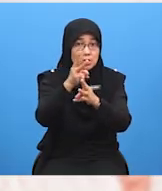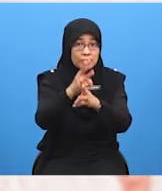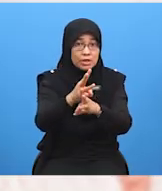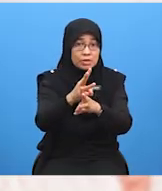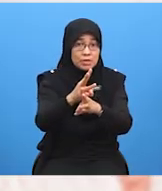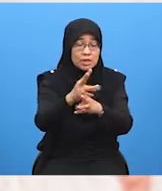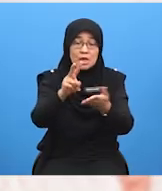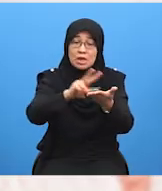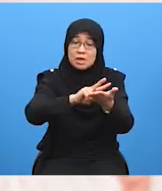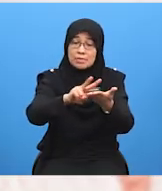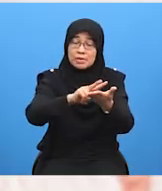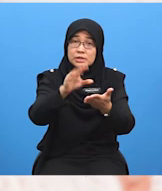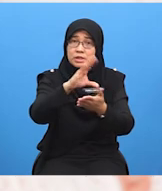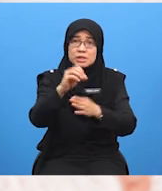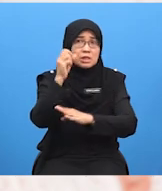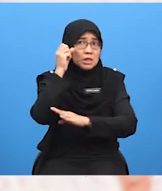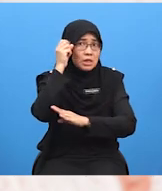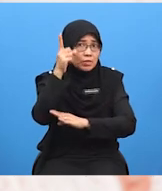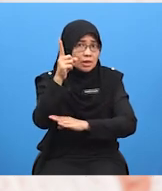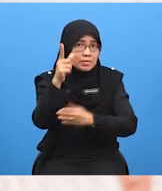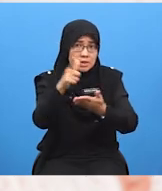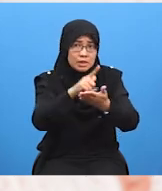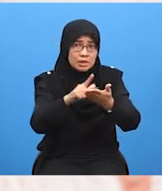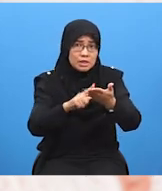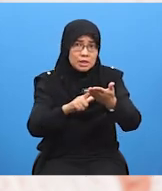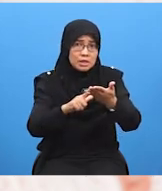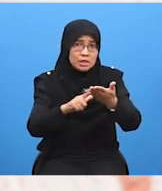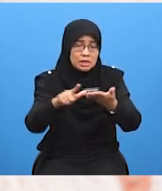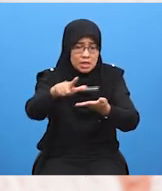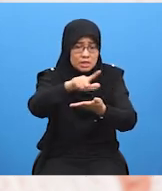Baca dan fahami lakaran litar skematik.